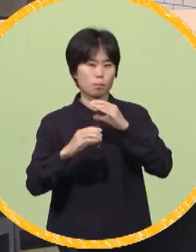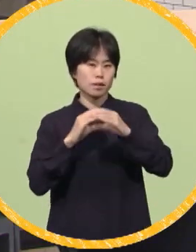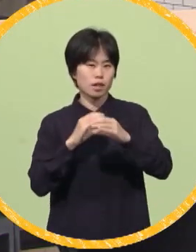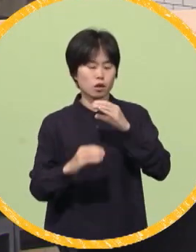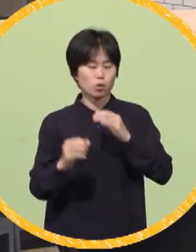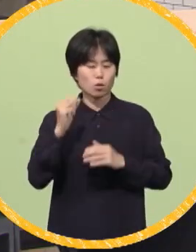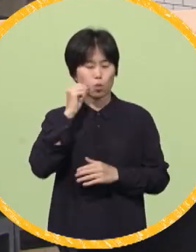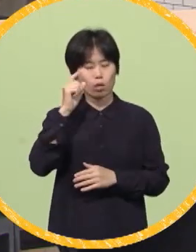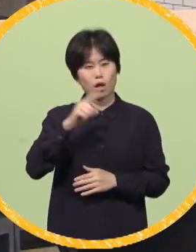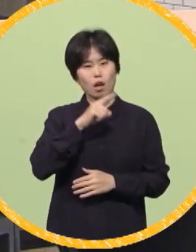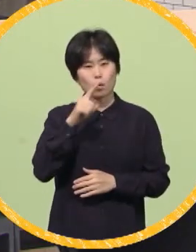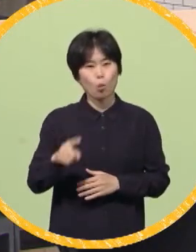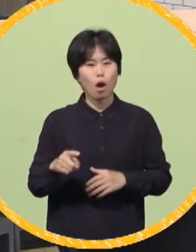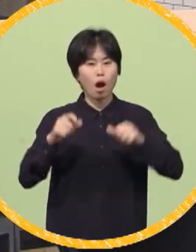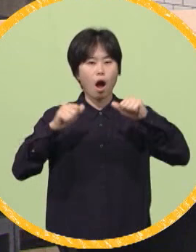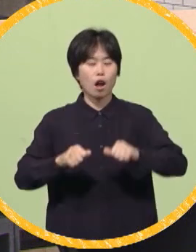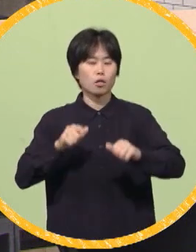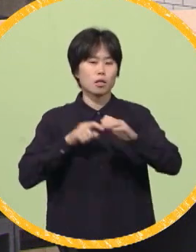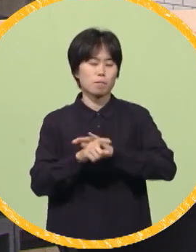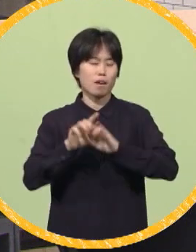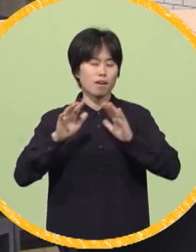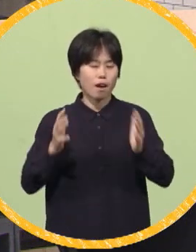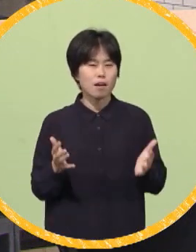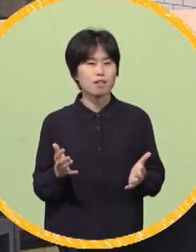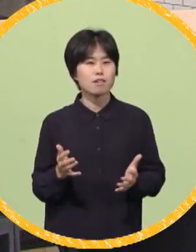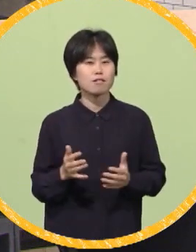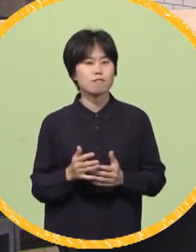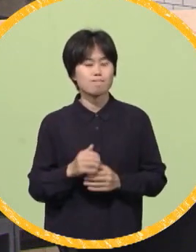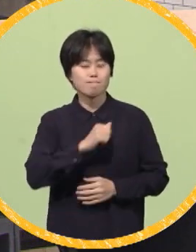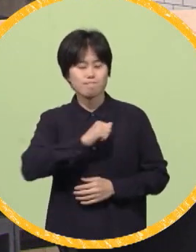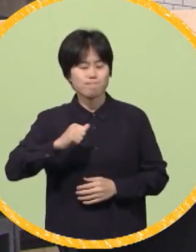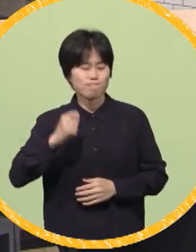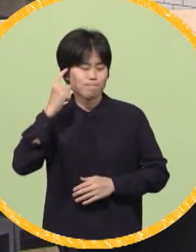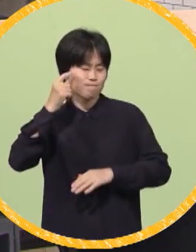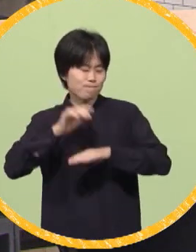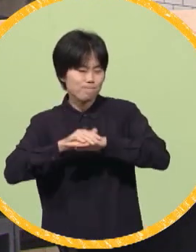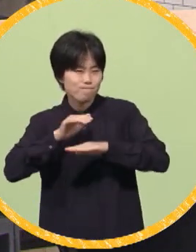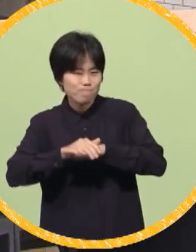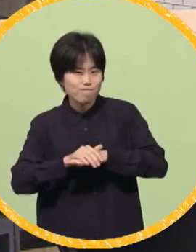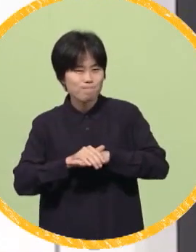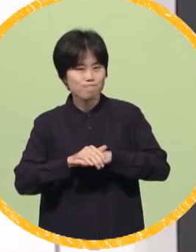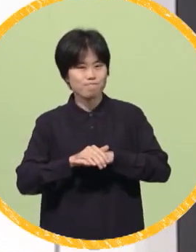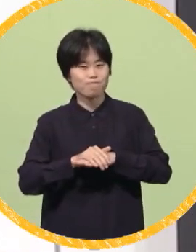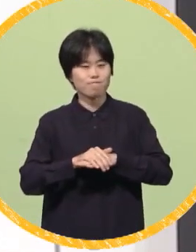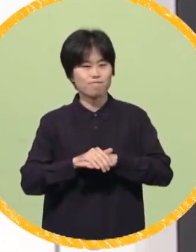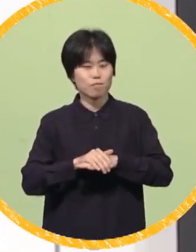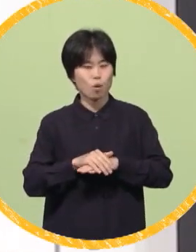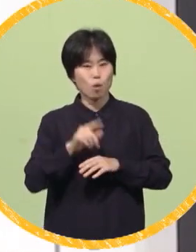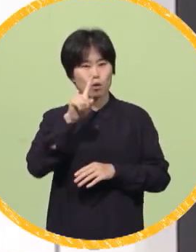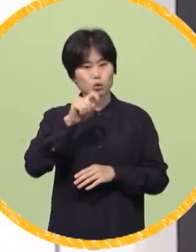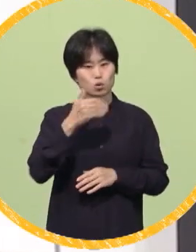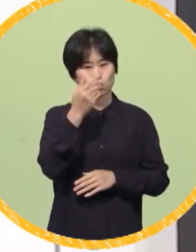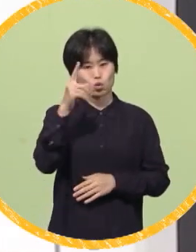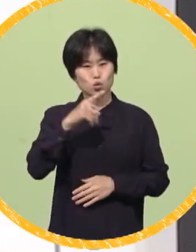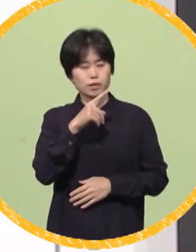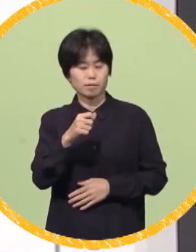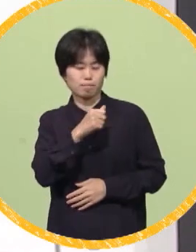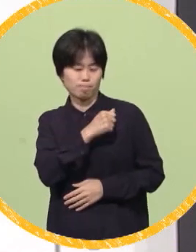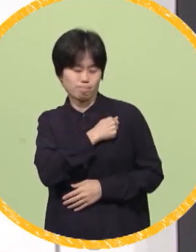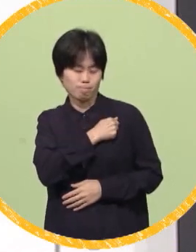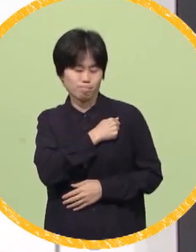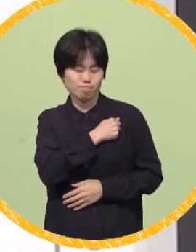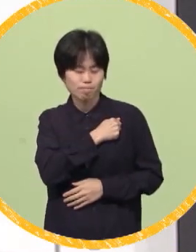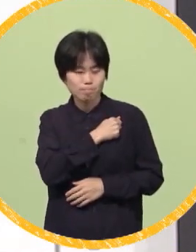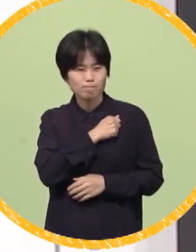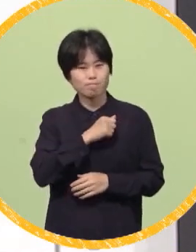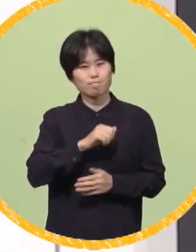は生きてる意味がないんだって勝手なデタラメな考えに基づく独断的な犯行で19人もの方の希少な命が奪われた